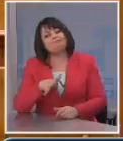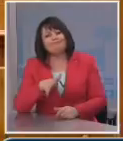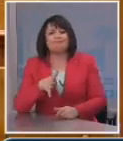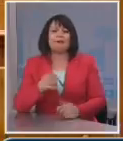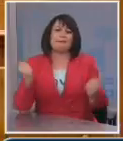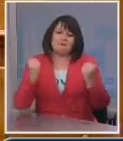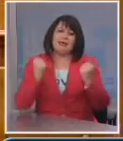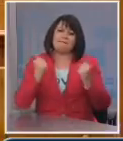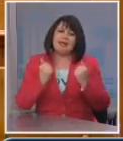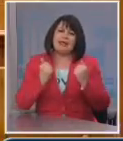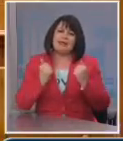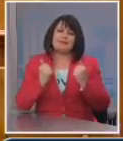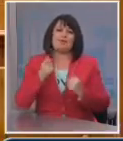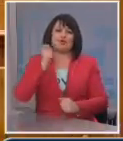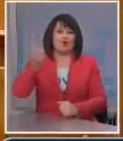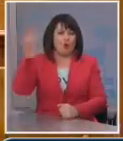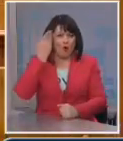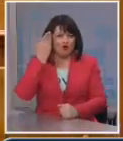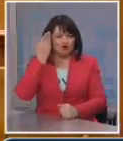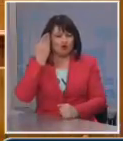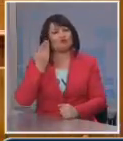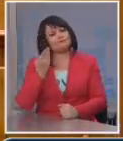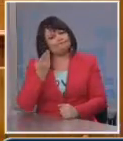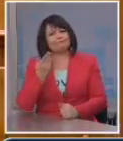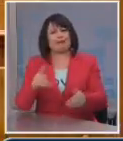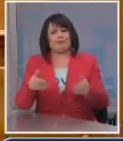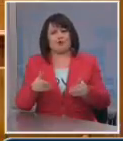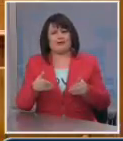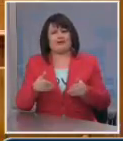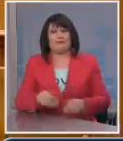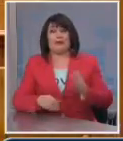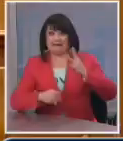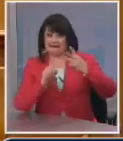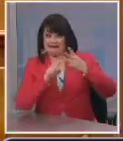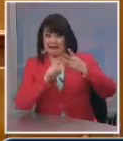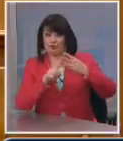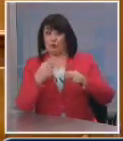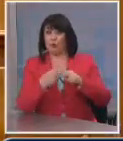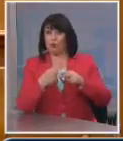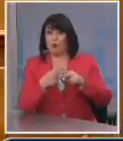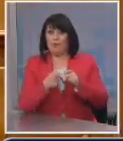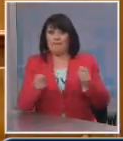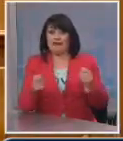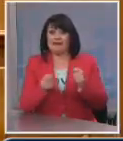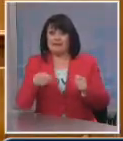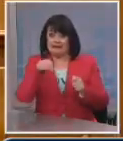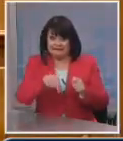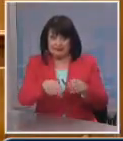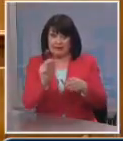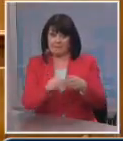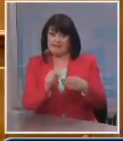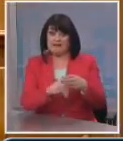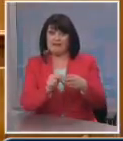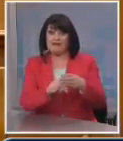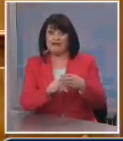στην πίεση του πολιτικού κόστους. Αλλά τρίτον και σημαντικότερον, τα μέτρα τα οποία ψηφίζουμε σήμερα